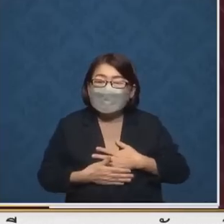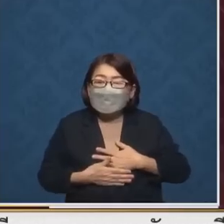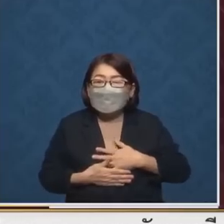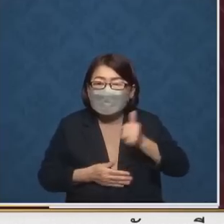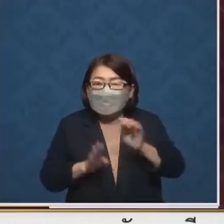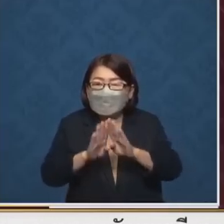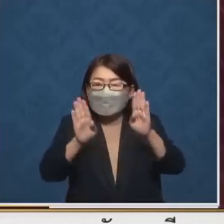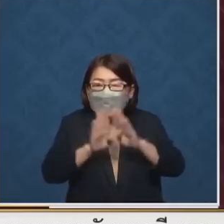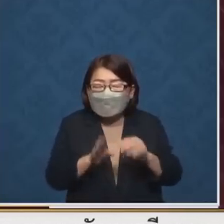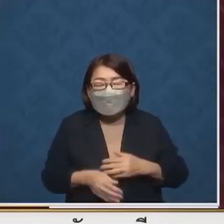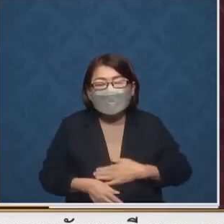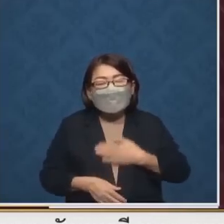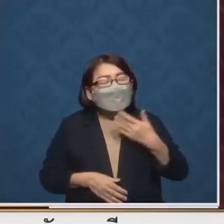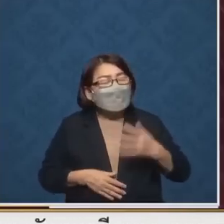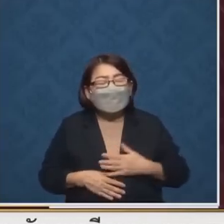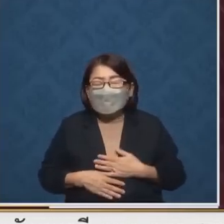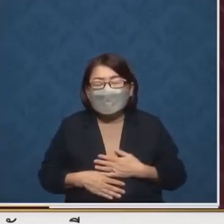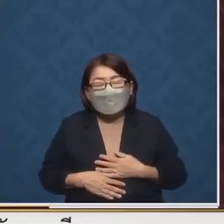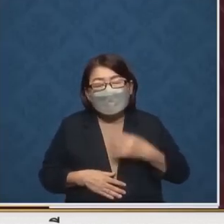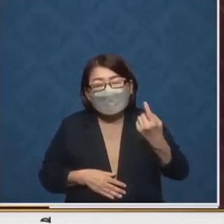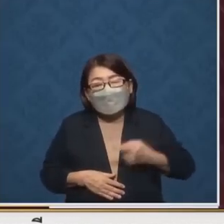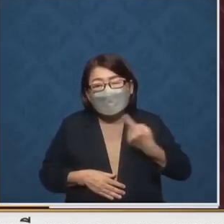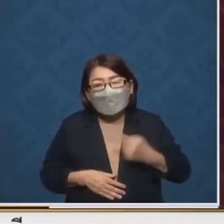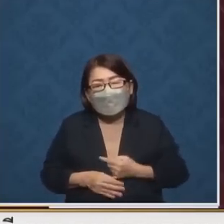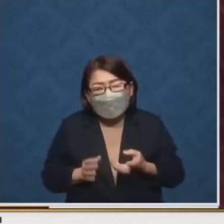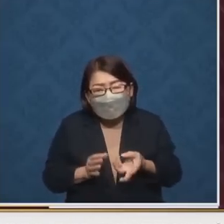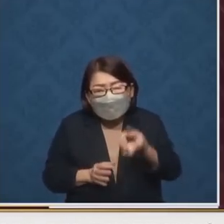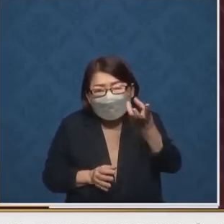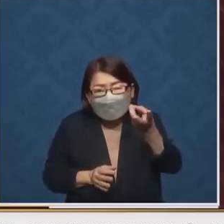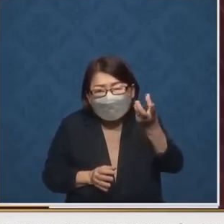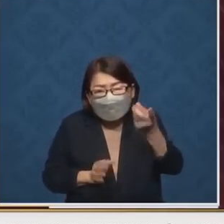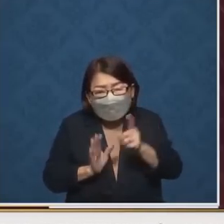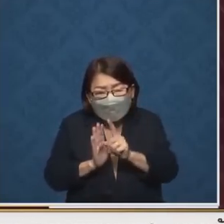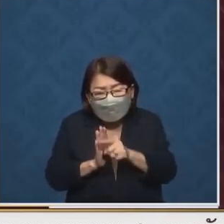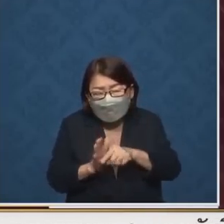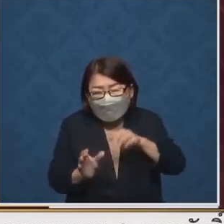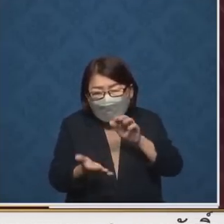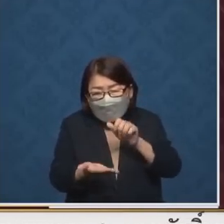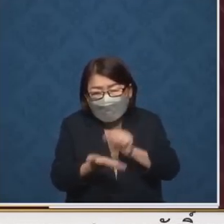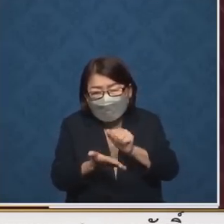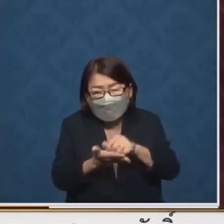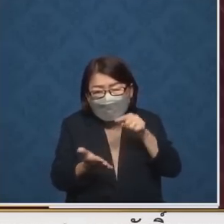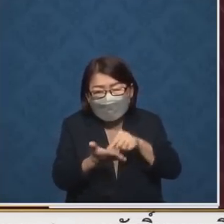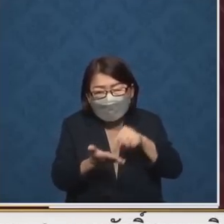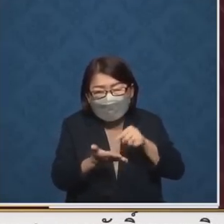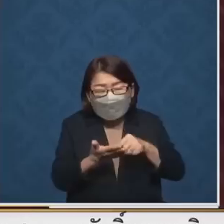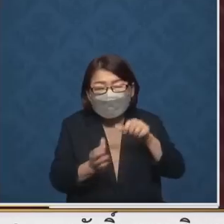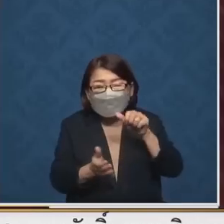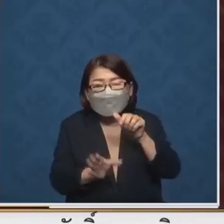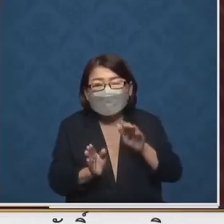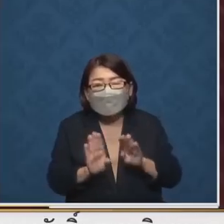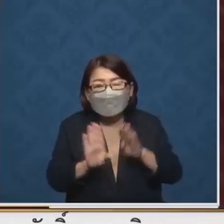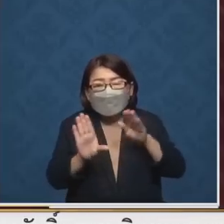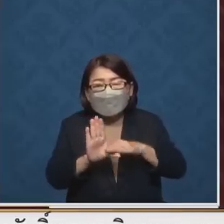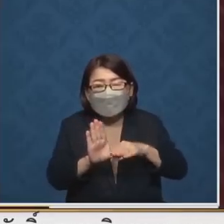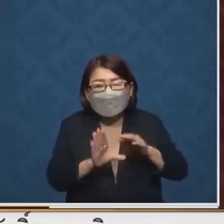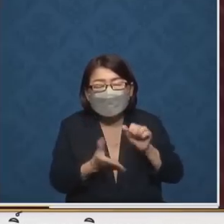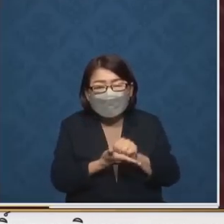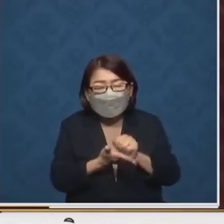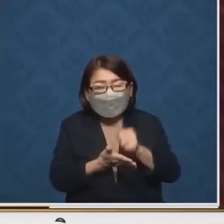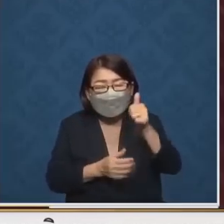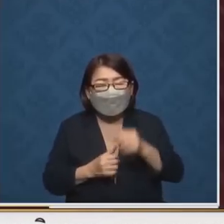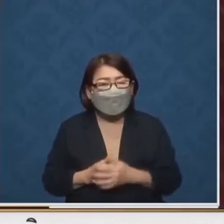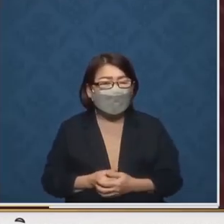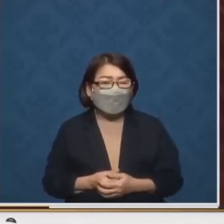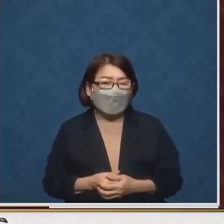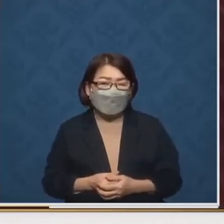ใช้เวลาเพียง 1 นาที 2าที คนยื่นแปเต็ไปหมดแล้วสิ่งที่หน้าคอรหามากที่สุดนะครับแ